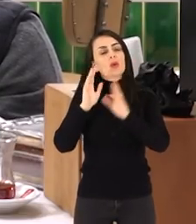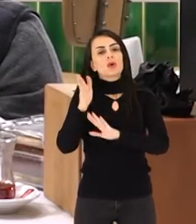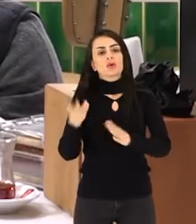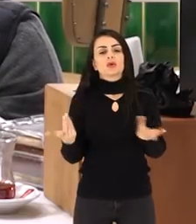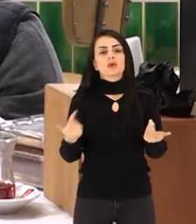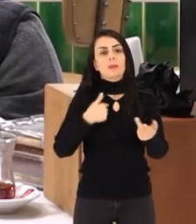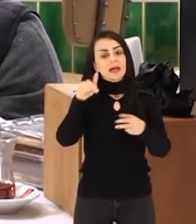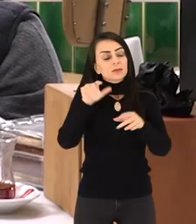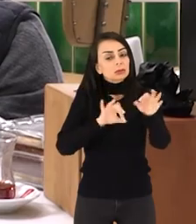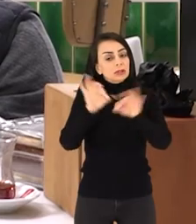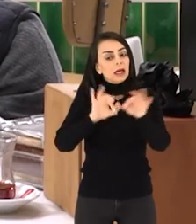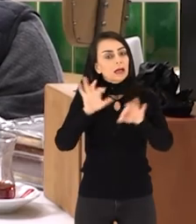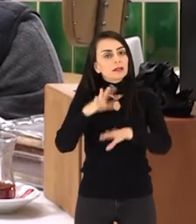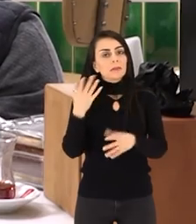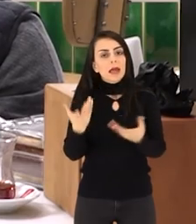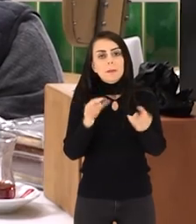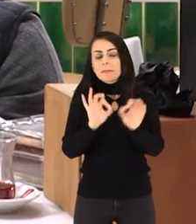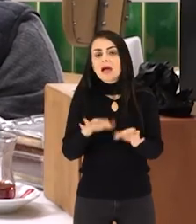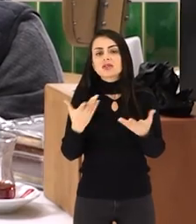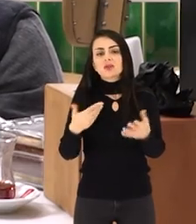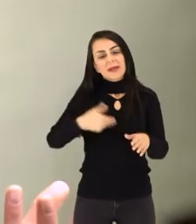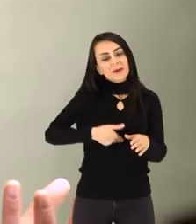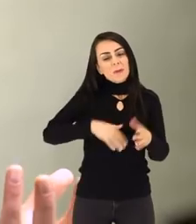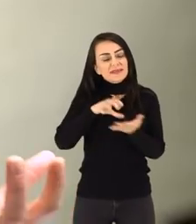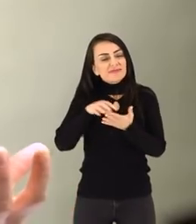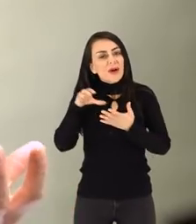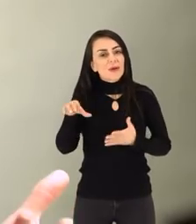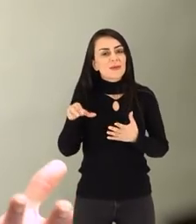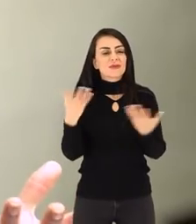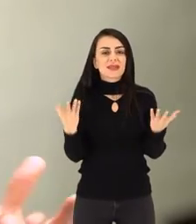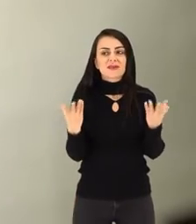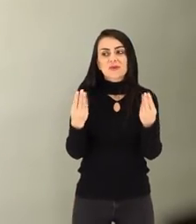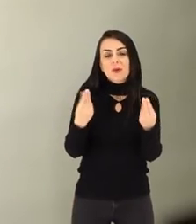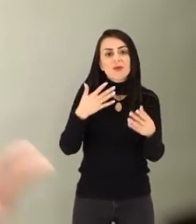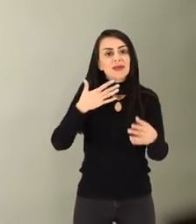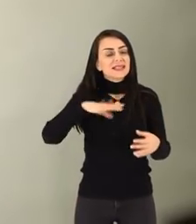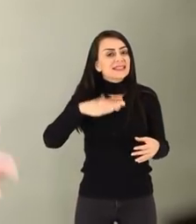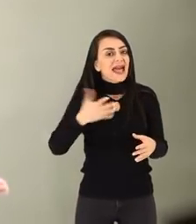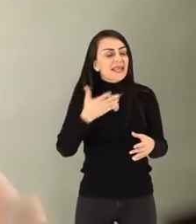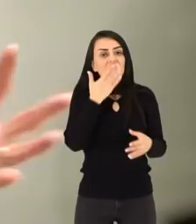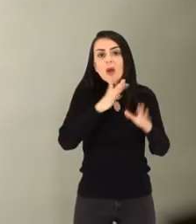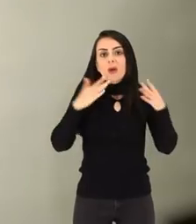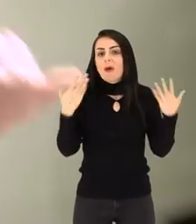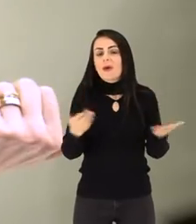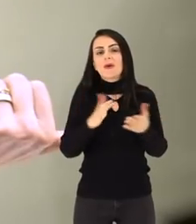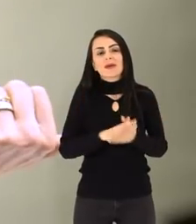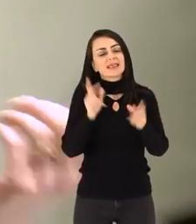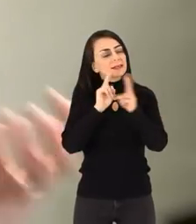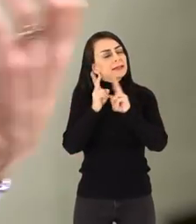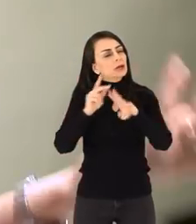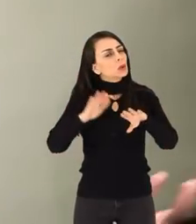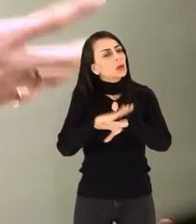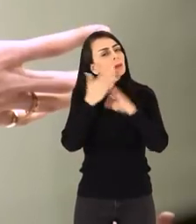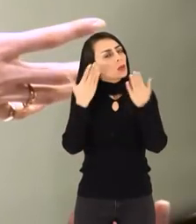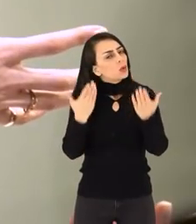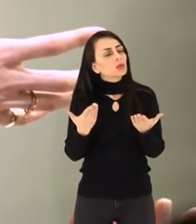onları değerlendirmeye başlıyorum. Komedi alanındaysa öyle çok teklif zaten gelmedi. Bu yanımı zaten bilmiyorlar. Hadi tiyatro yapıyor olsaydım ve